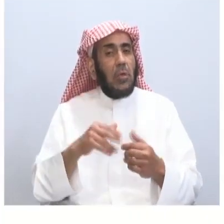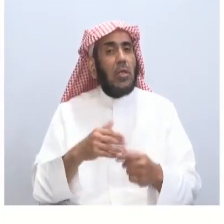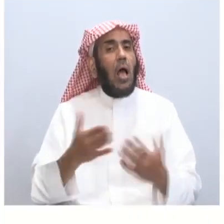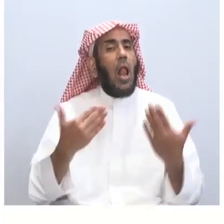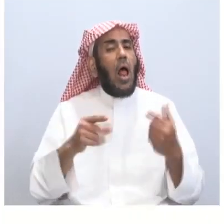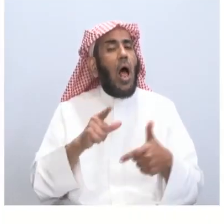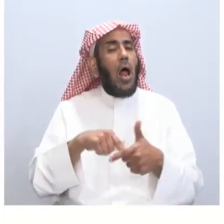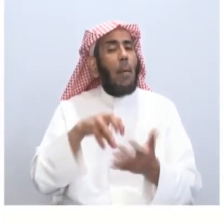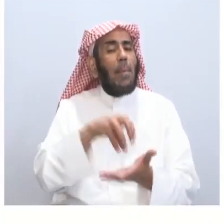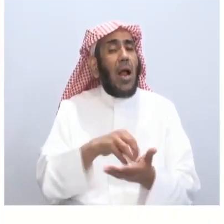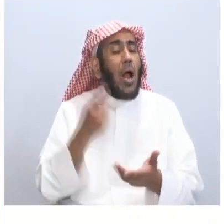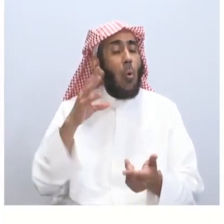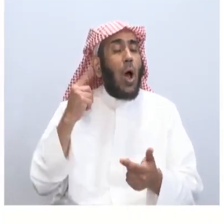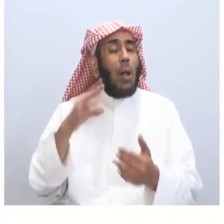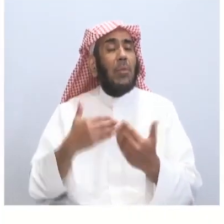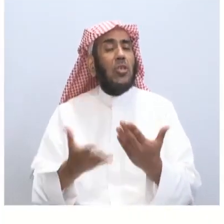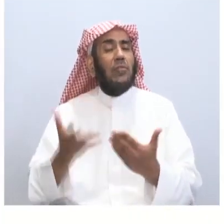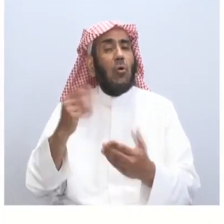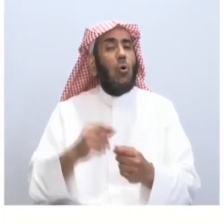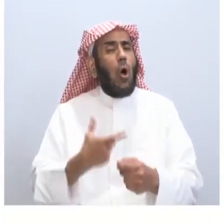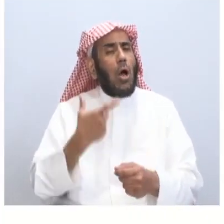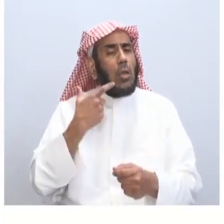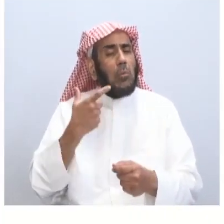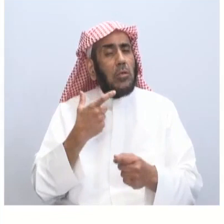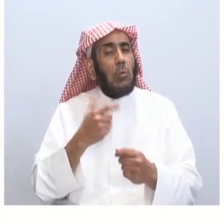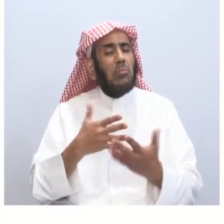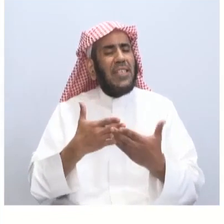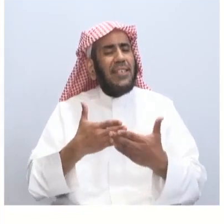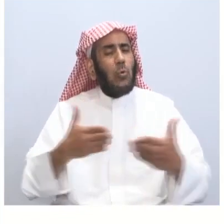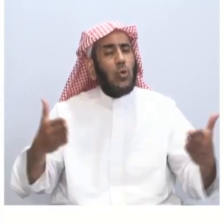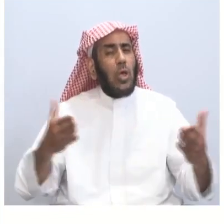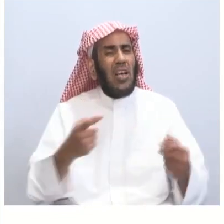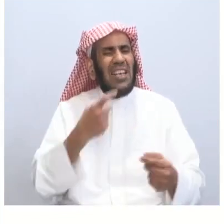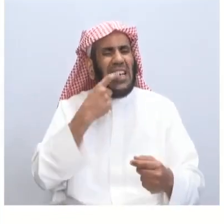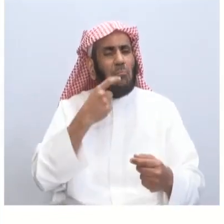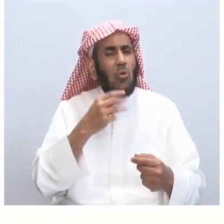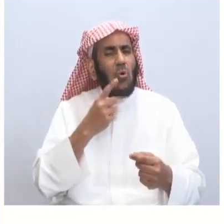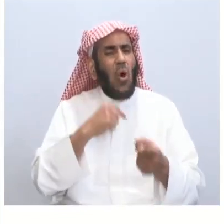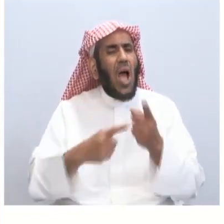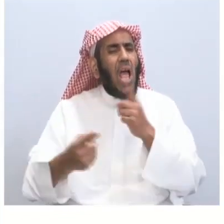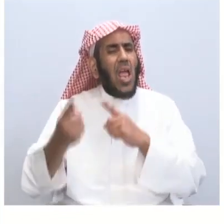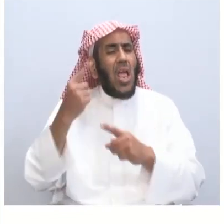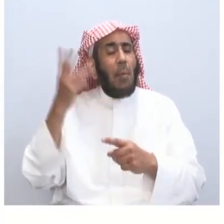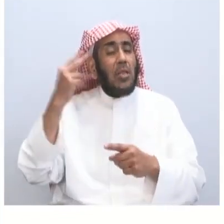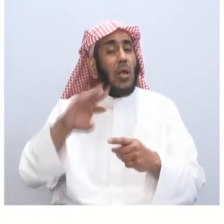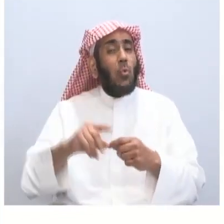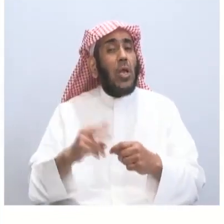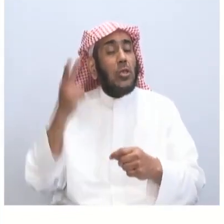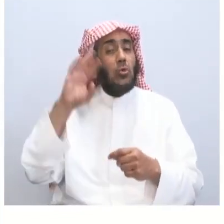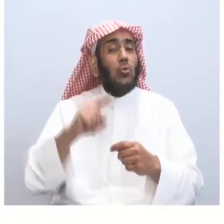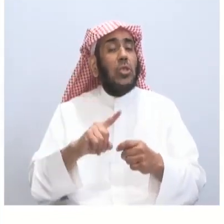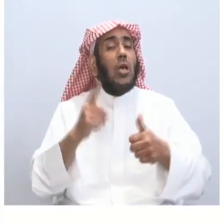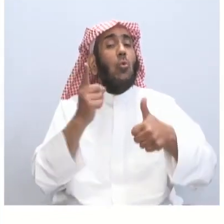الشريفين واعتنت كذلك بالتوس منذ ايام الدوله السعوديه الاولى